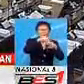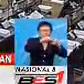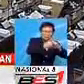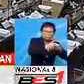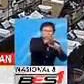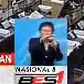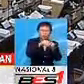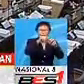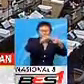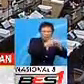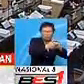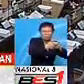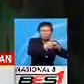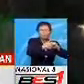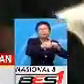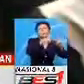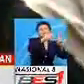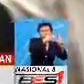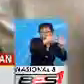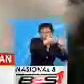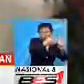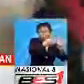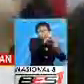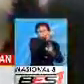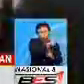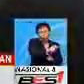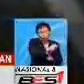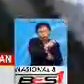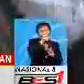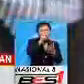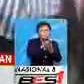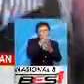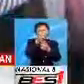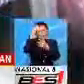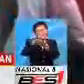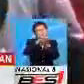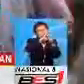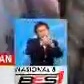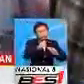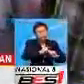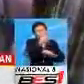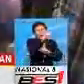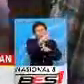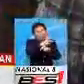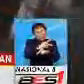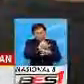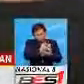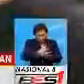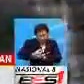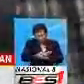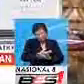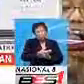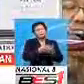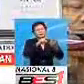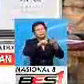antaranya termasuk isu status perkahwinan iaitu salah seorang pasangan menukar agama hak penjagaan anak bagi pasangan